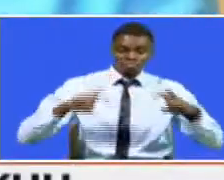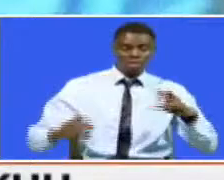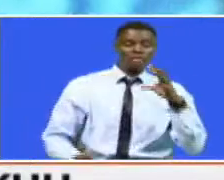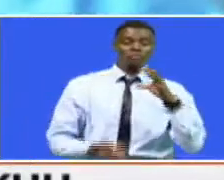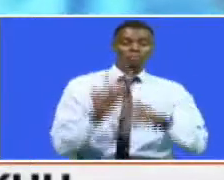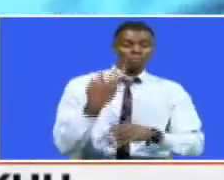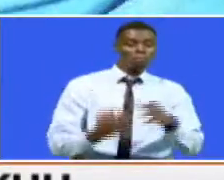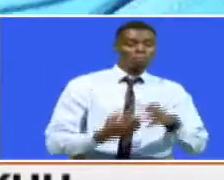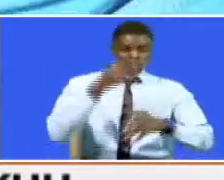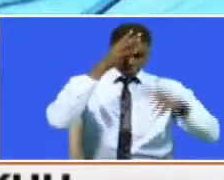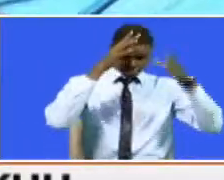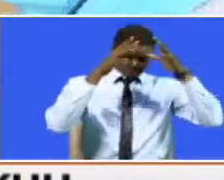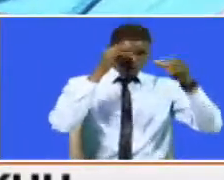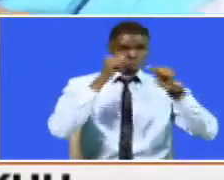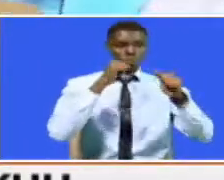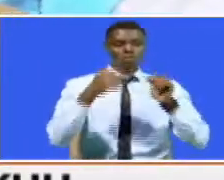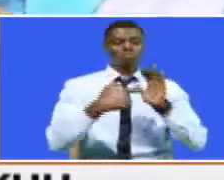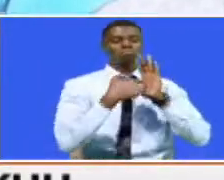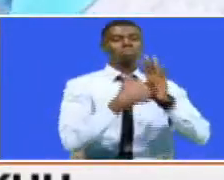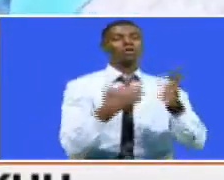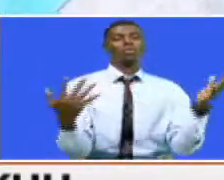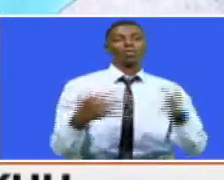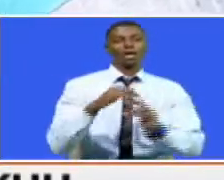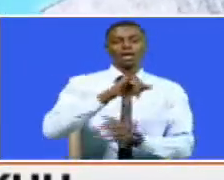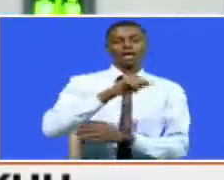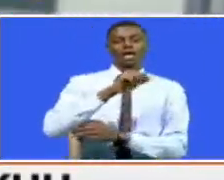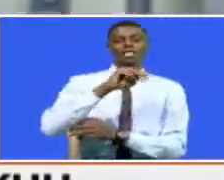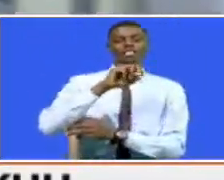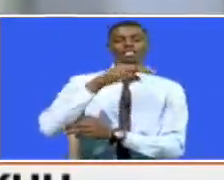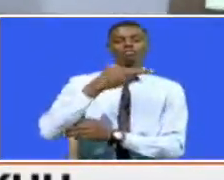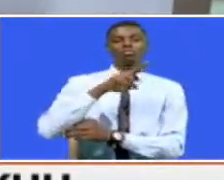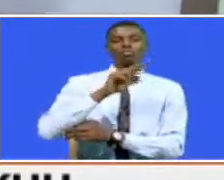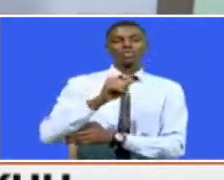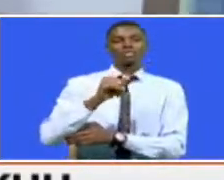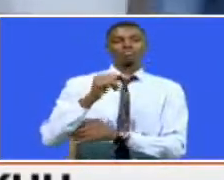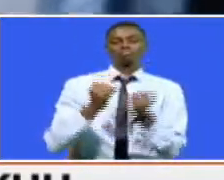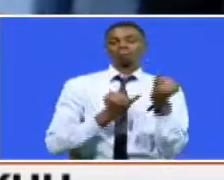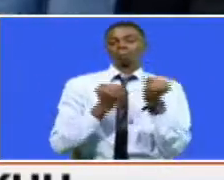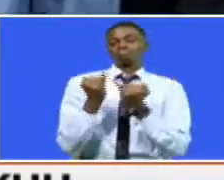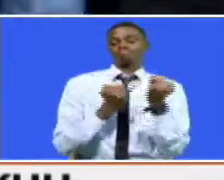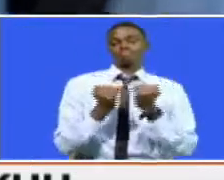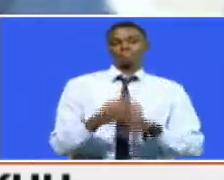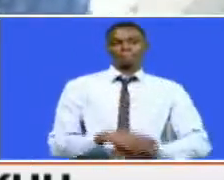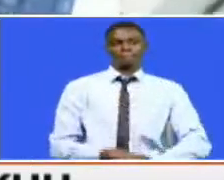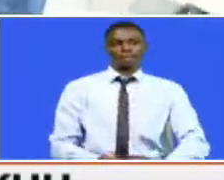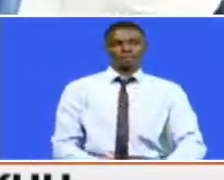mavumbuzi yatakayokuwa kwenye maonyesho ya jamhuri Jumamosi.